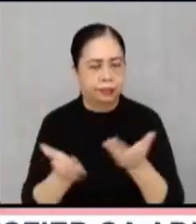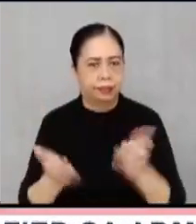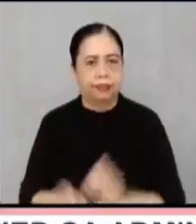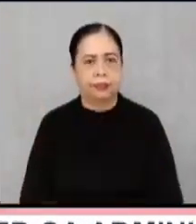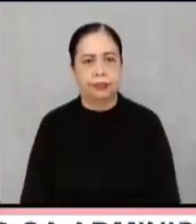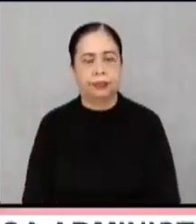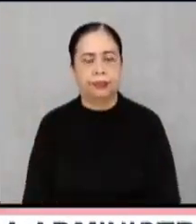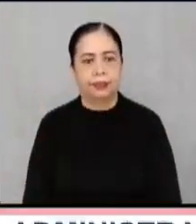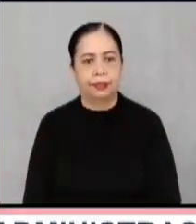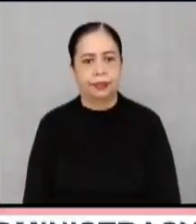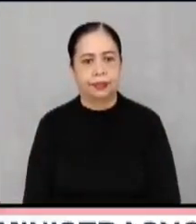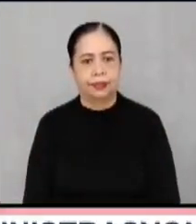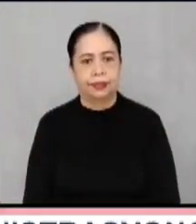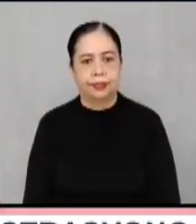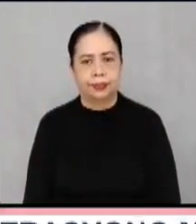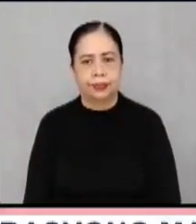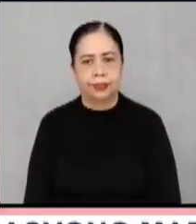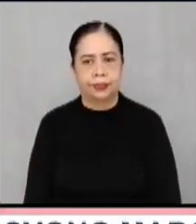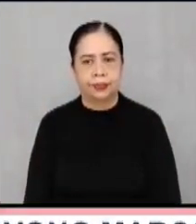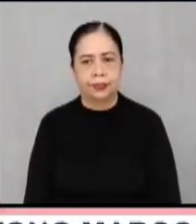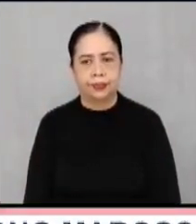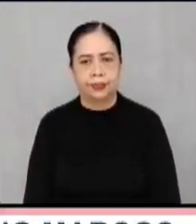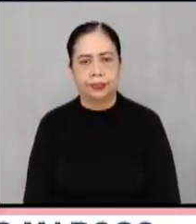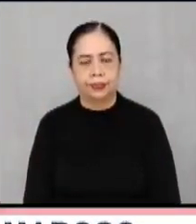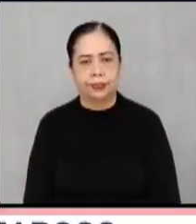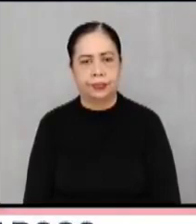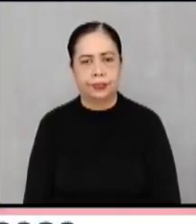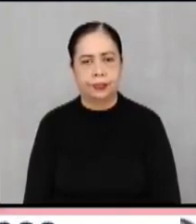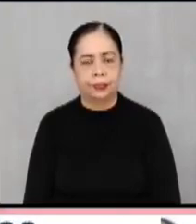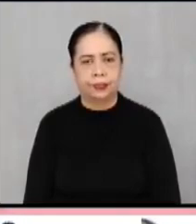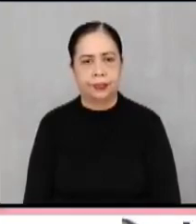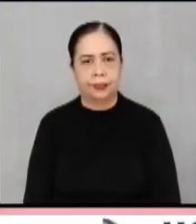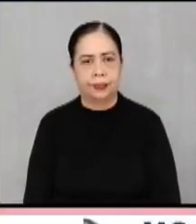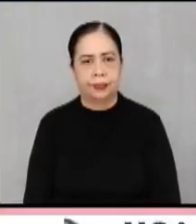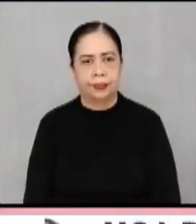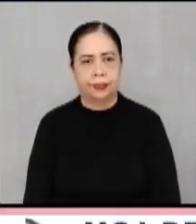Lou Antonio ng PIA Iligan City, Lanao del Norte, Rise and Shine, Pilipinas.